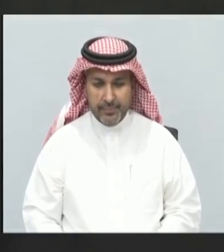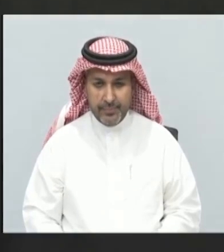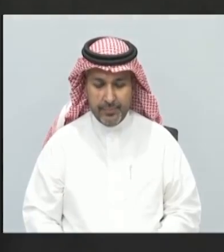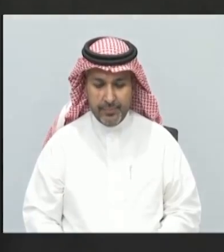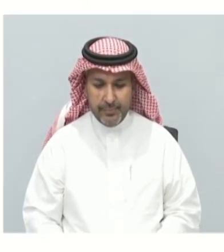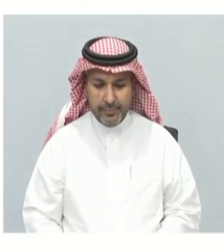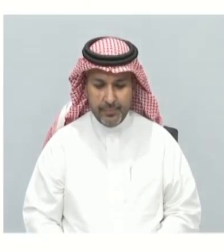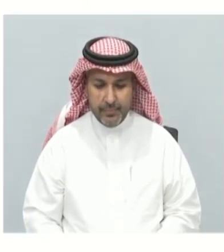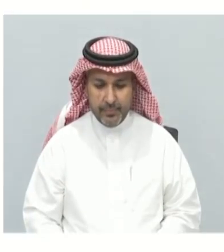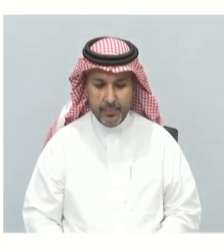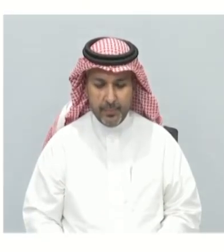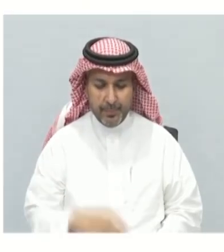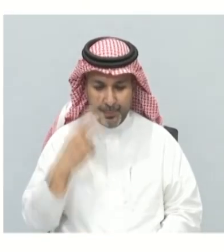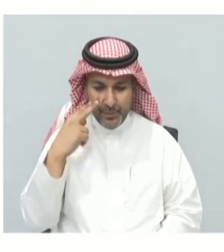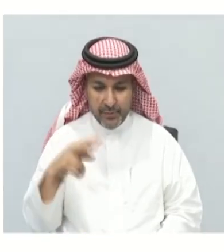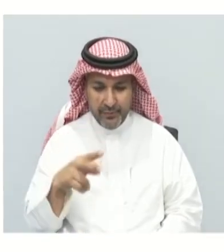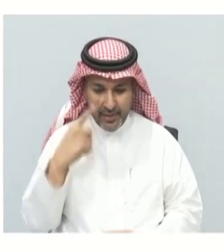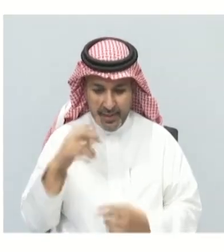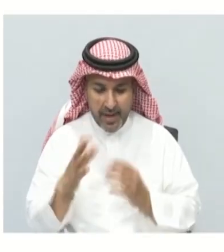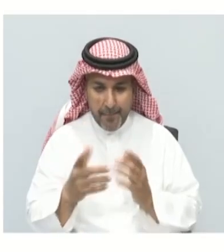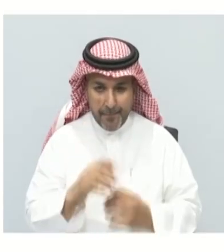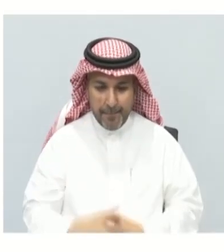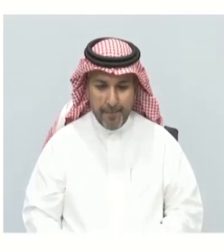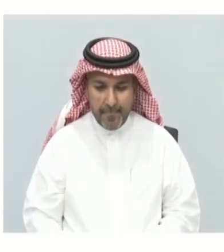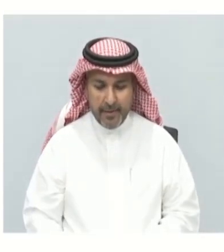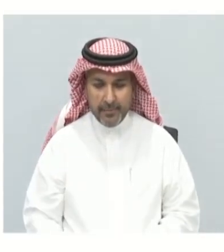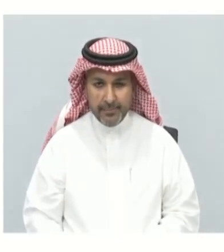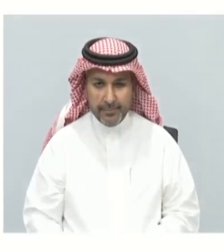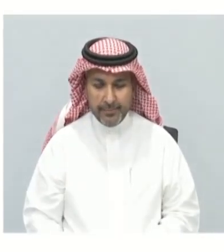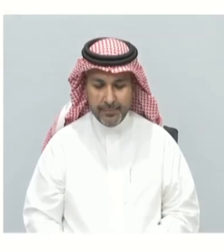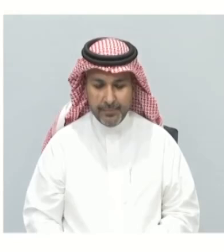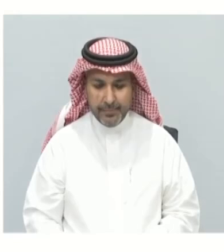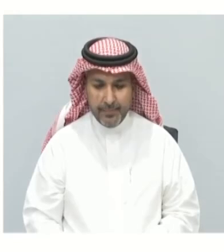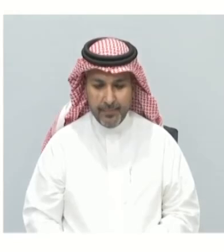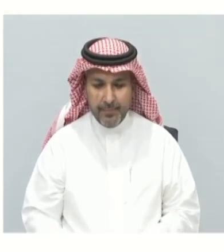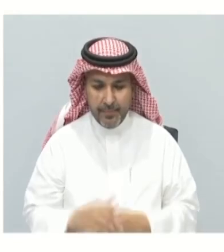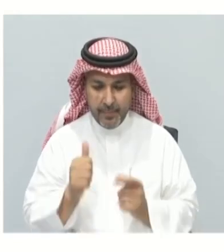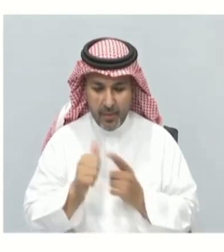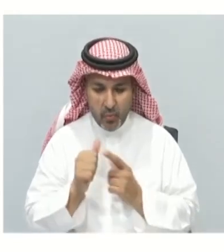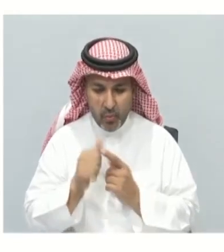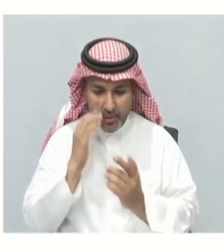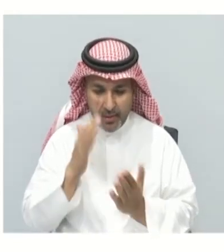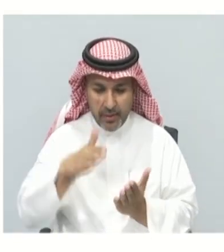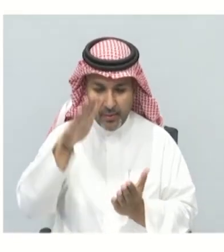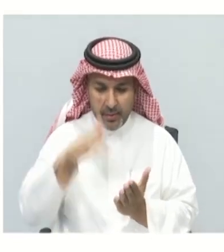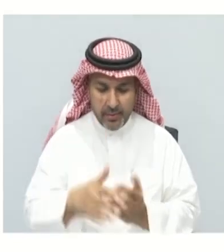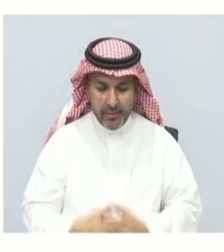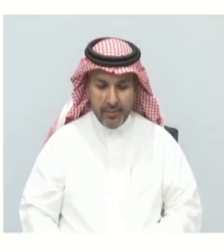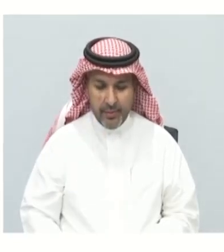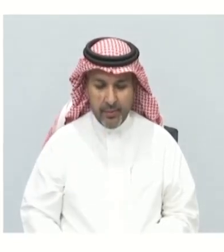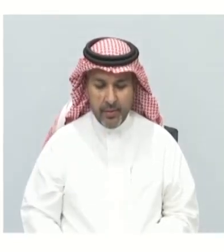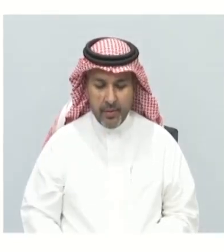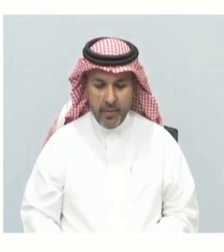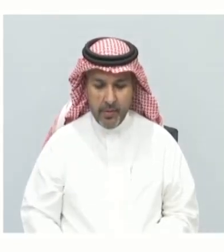فعلته اجريت التجربه تامل معي الصور هنا ستجد ان اللوح يبدو لك واضح في الصوره على يسار